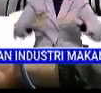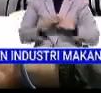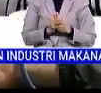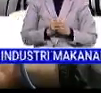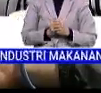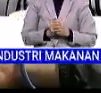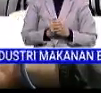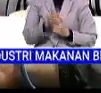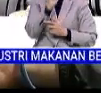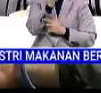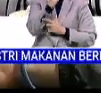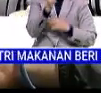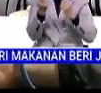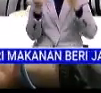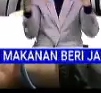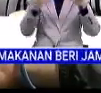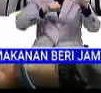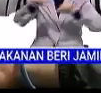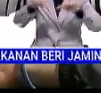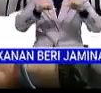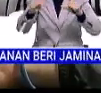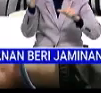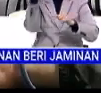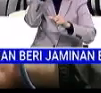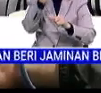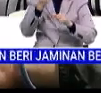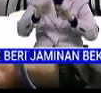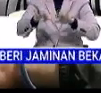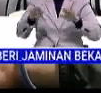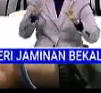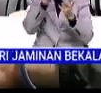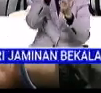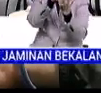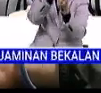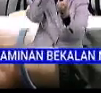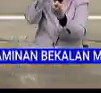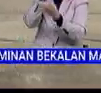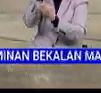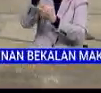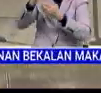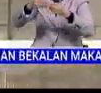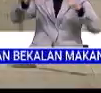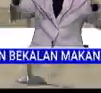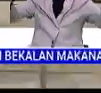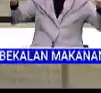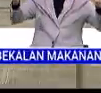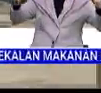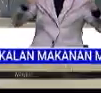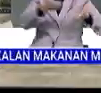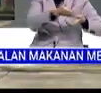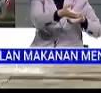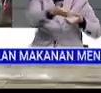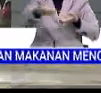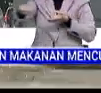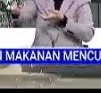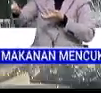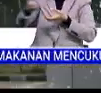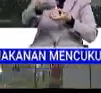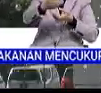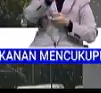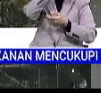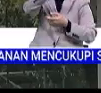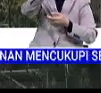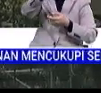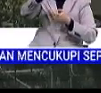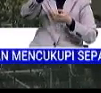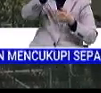sangat sebenarnya aktiviti-aktiviti yang menarik. Anak-anak tengok truk besar-besar yang nak padamkan flight.